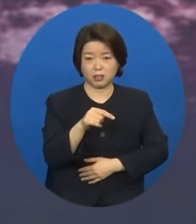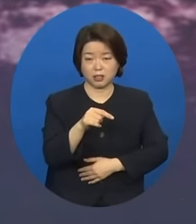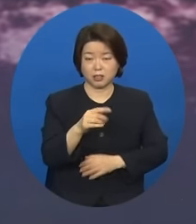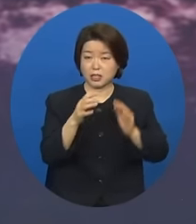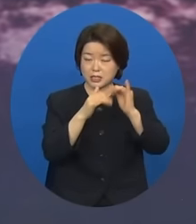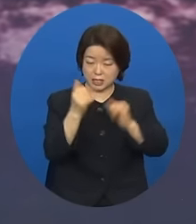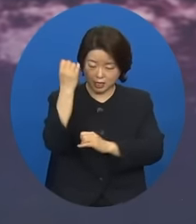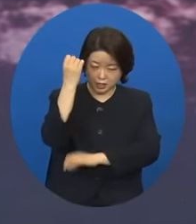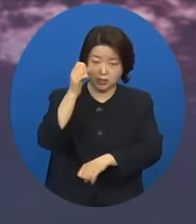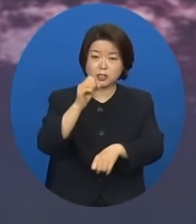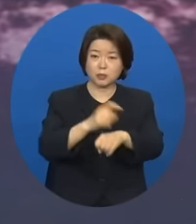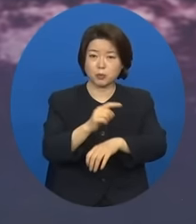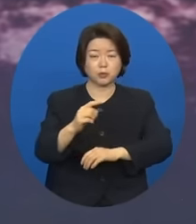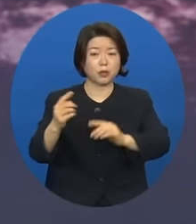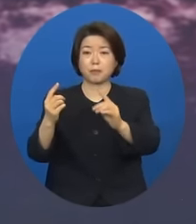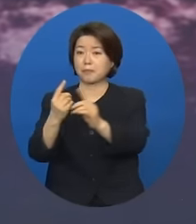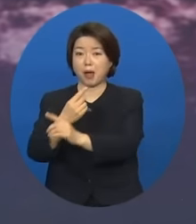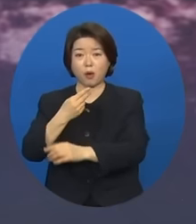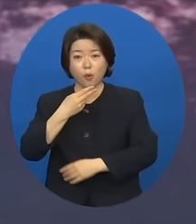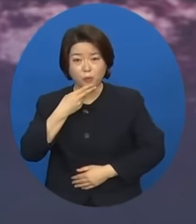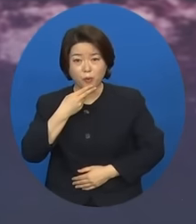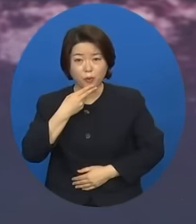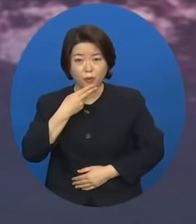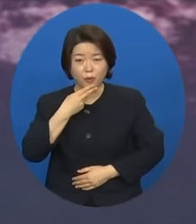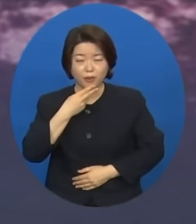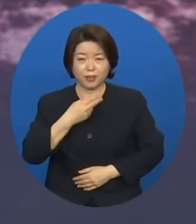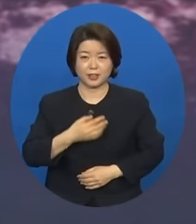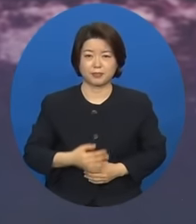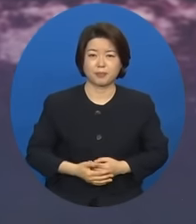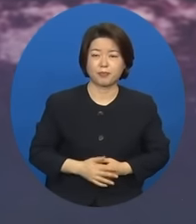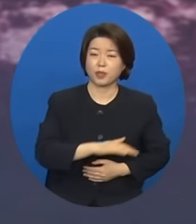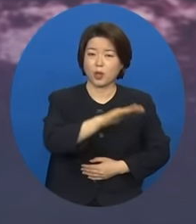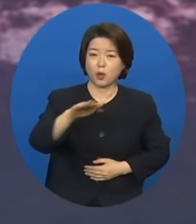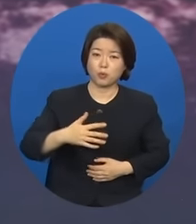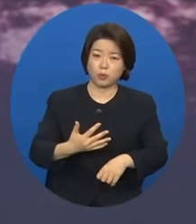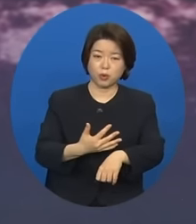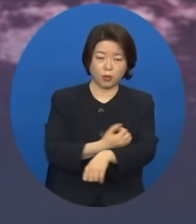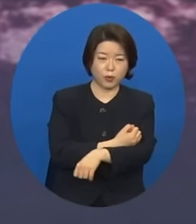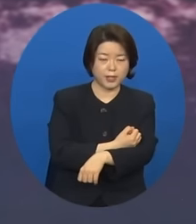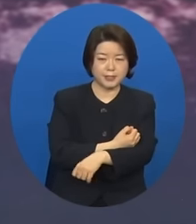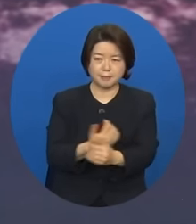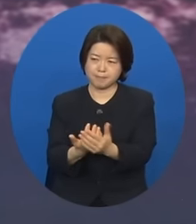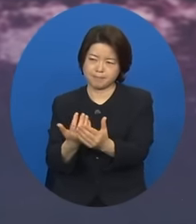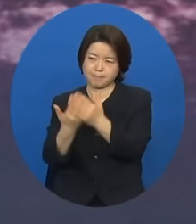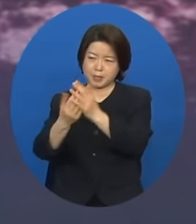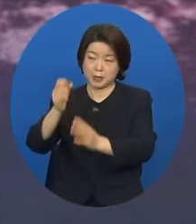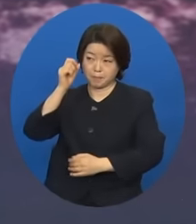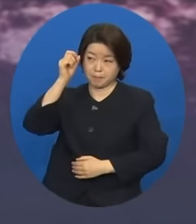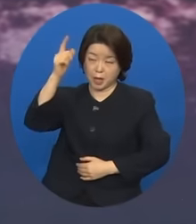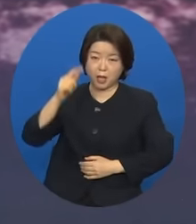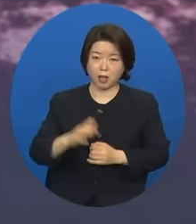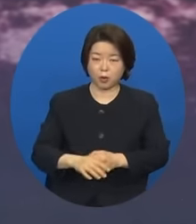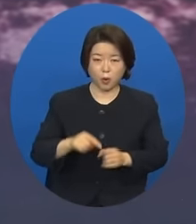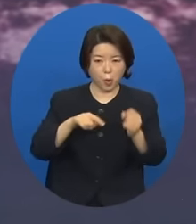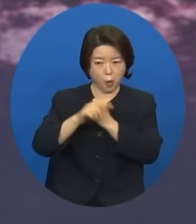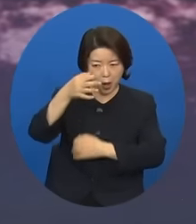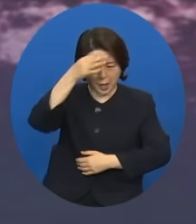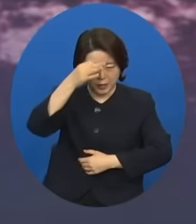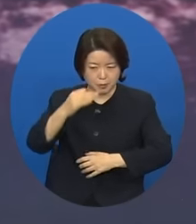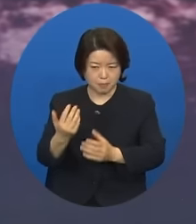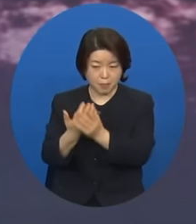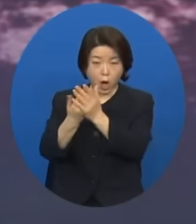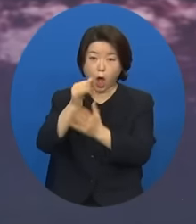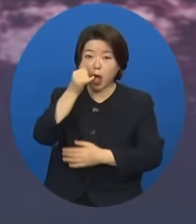본성이 바뀌지 않았다는 거예 우리가 굉장히 진보한 거 같고 과학 기술이 발전